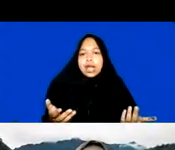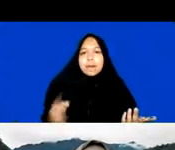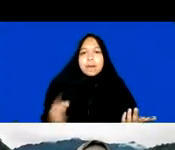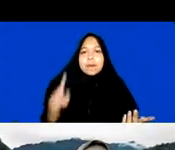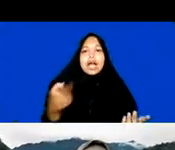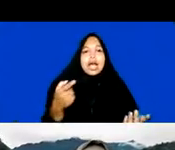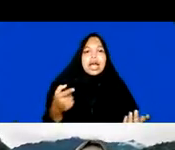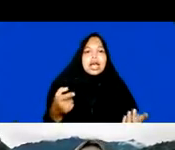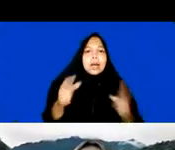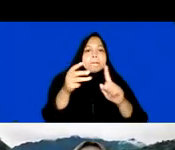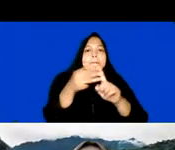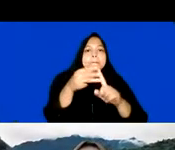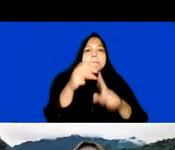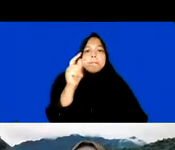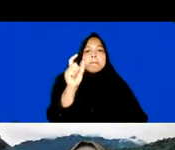Ini.